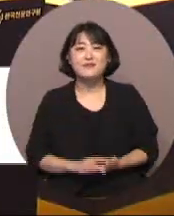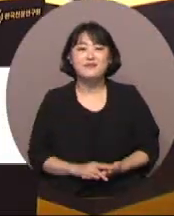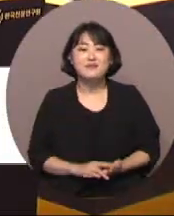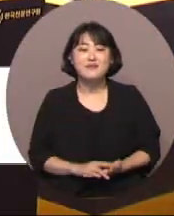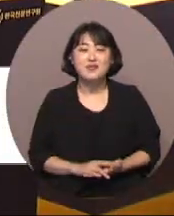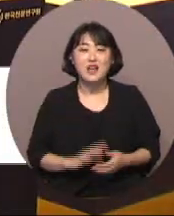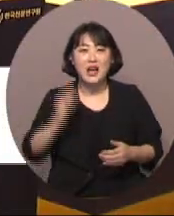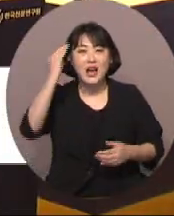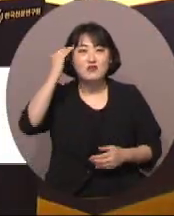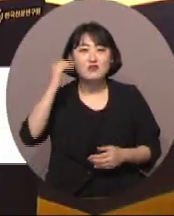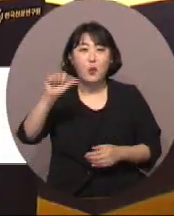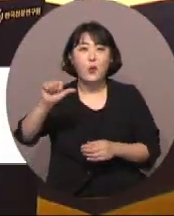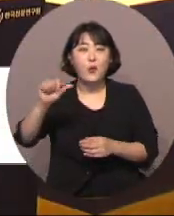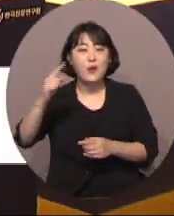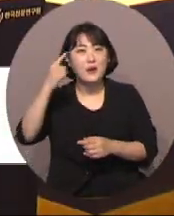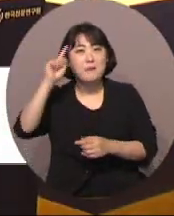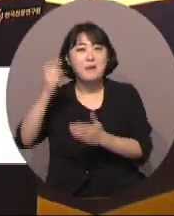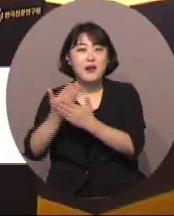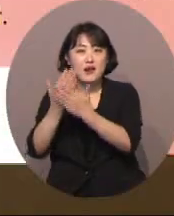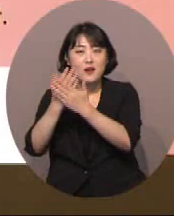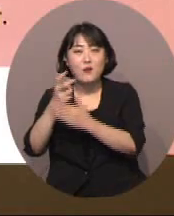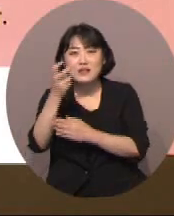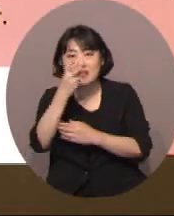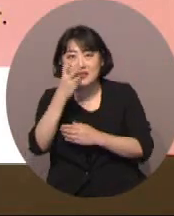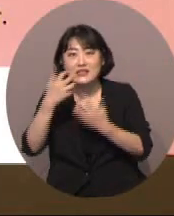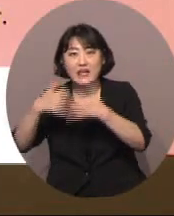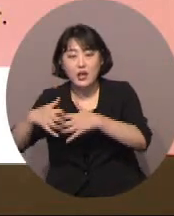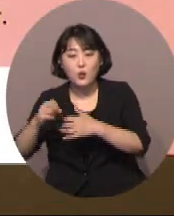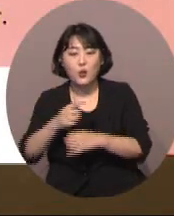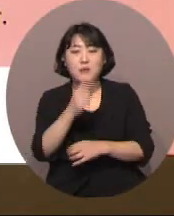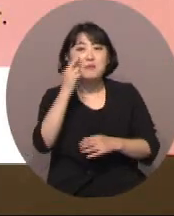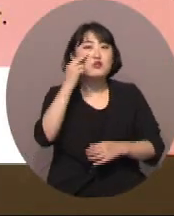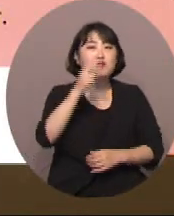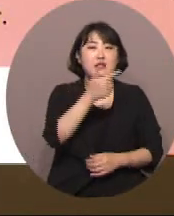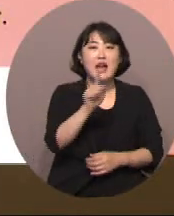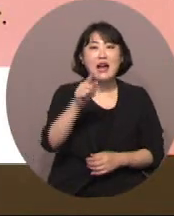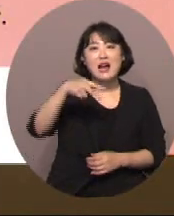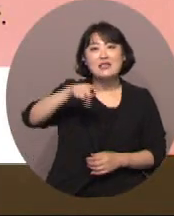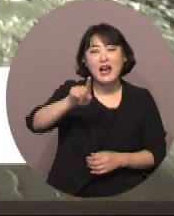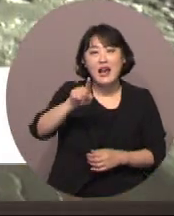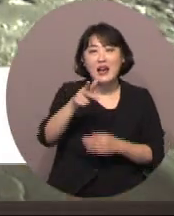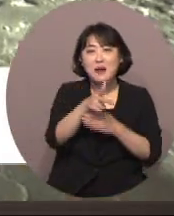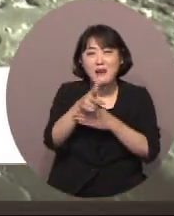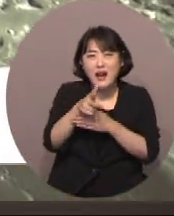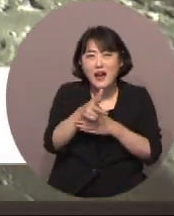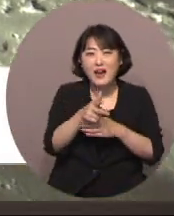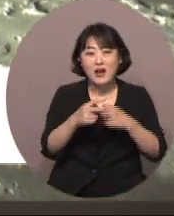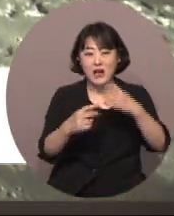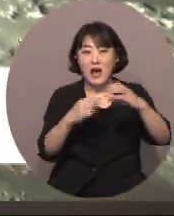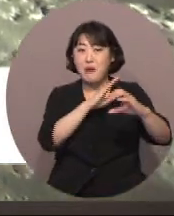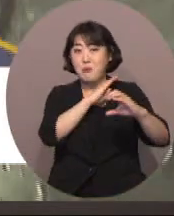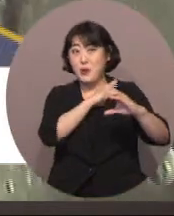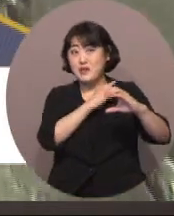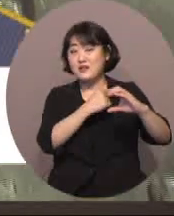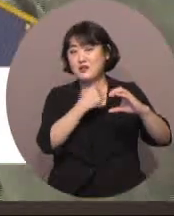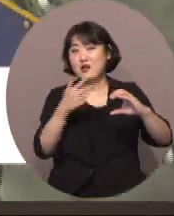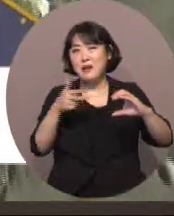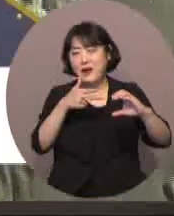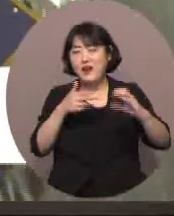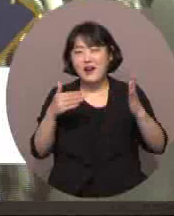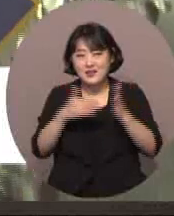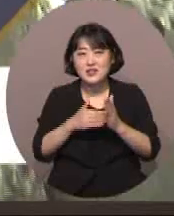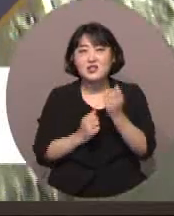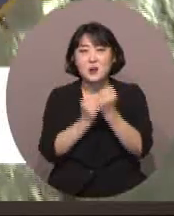국내 5개 연구기관이 개발한 관측 장비와 미국 나사의 연구 음영지역 카메라 등 다누리에 실린 탑재체에 대한 설명과